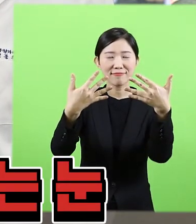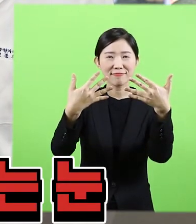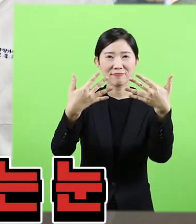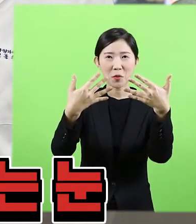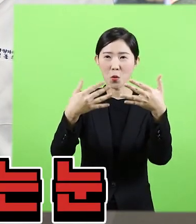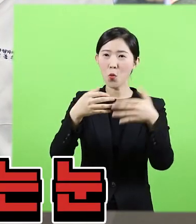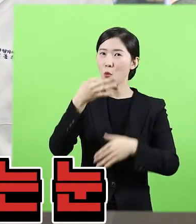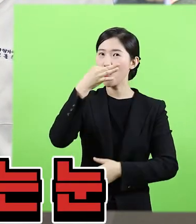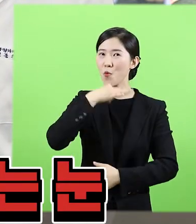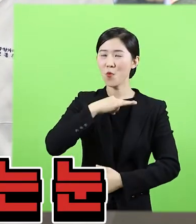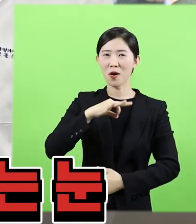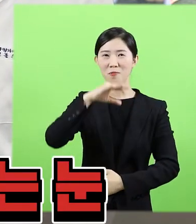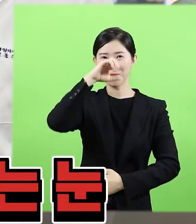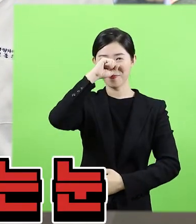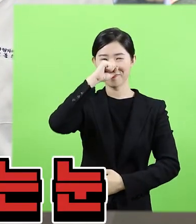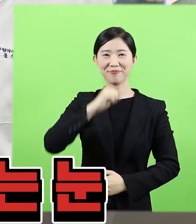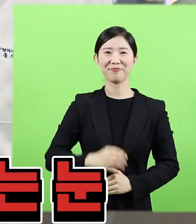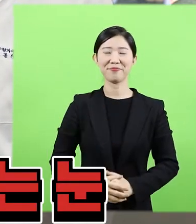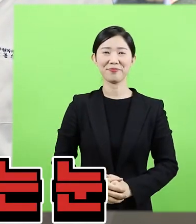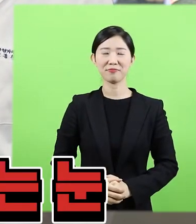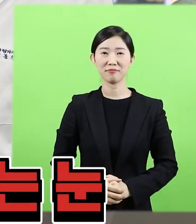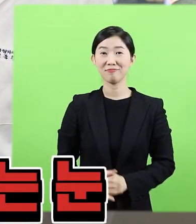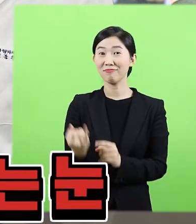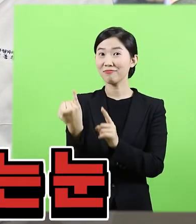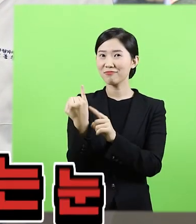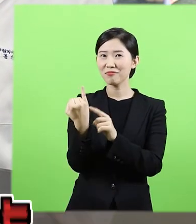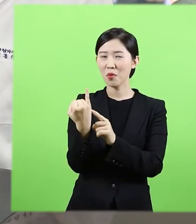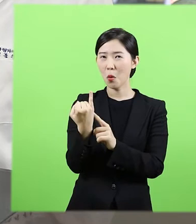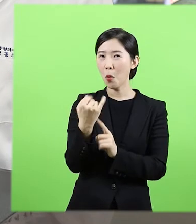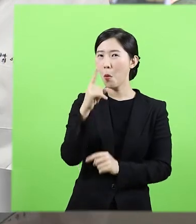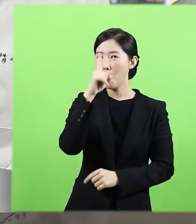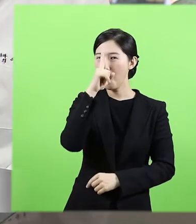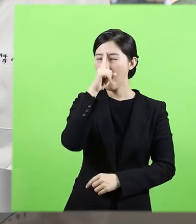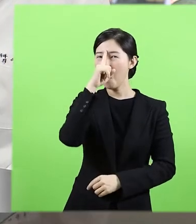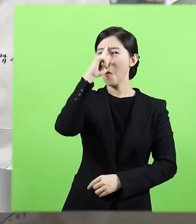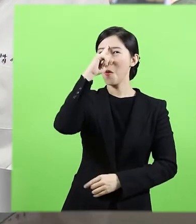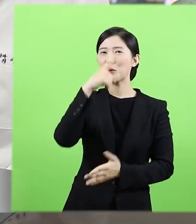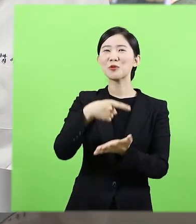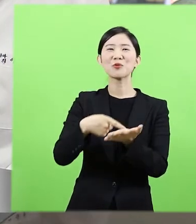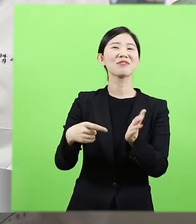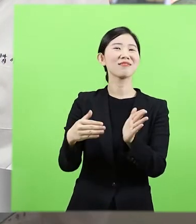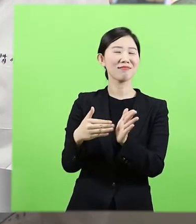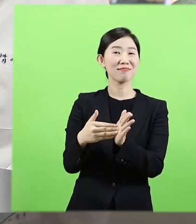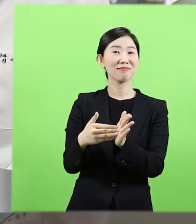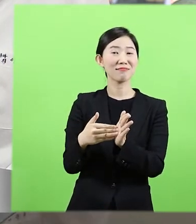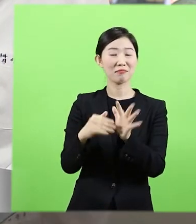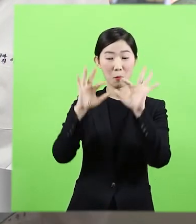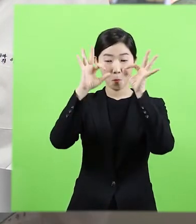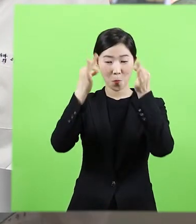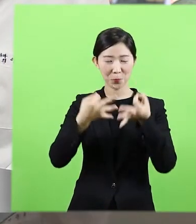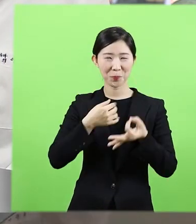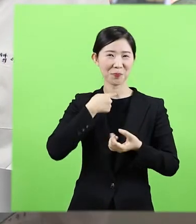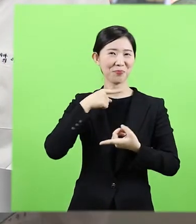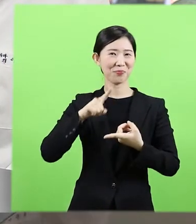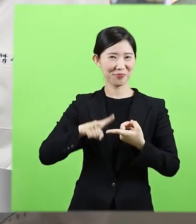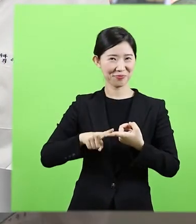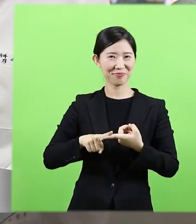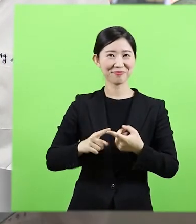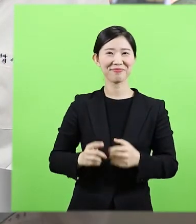돼서 아주 이쁜 모습이 됐습니다. 코 수술도 같이 해가지고